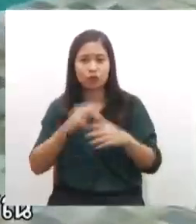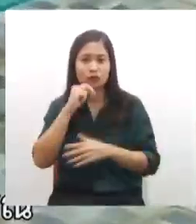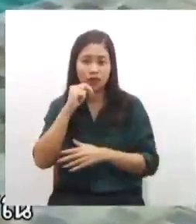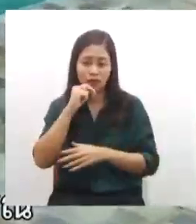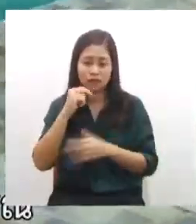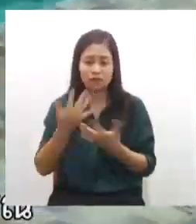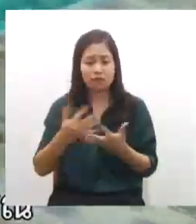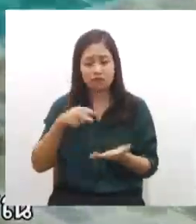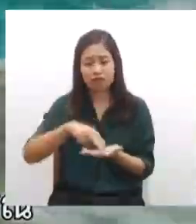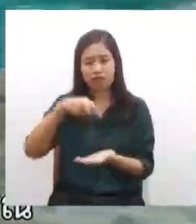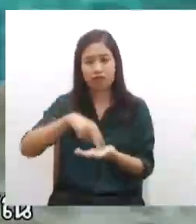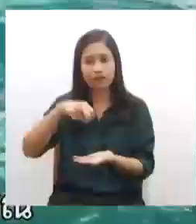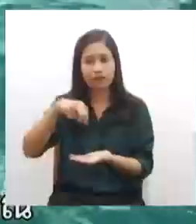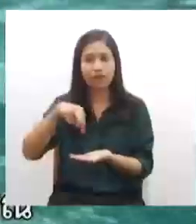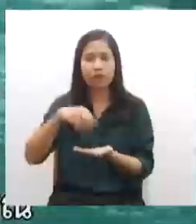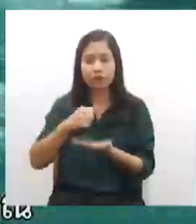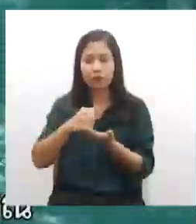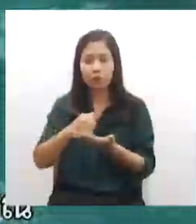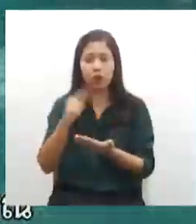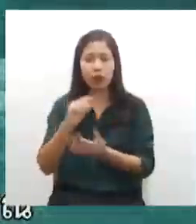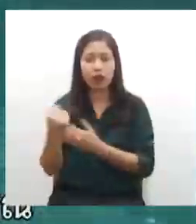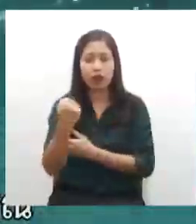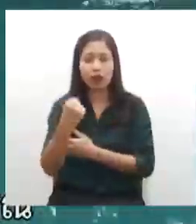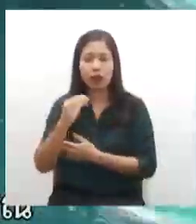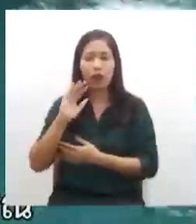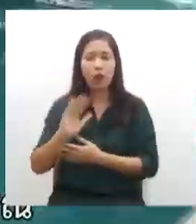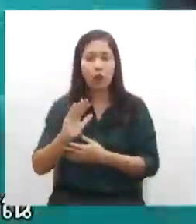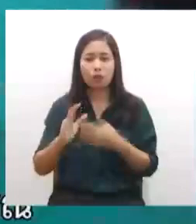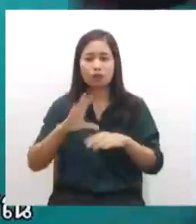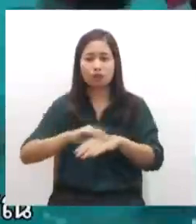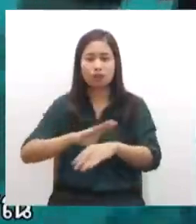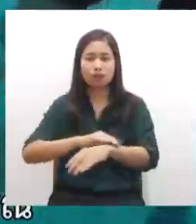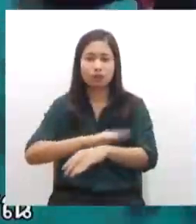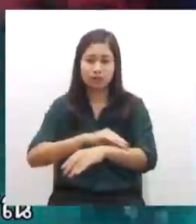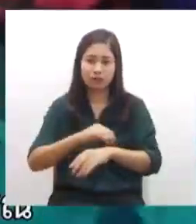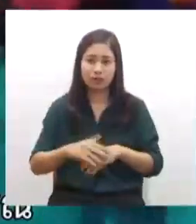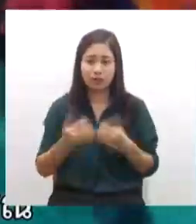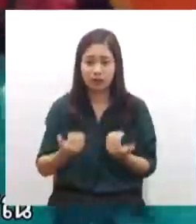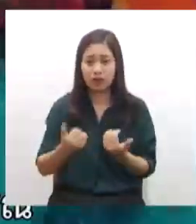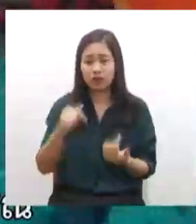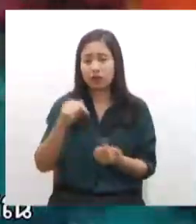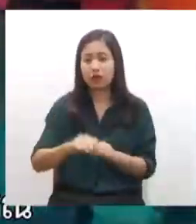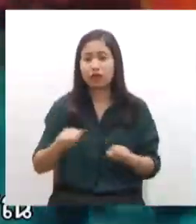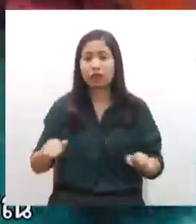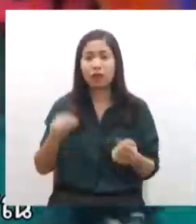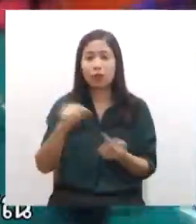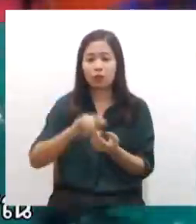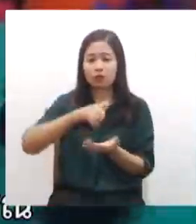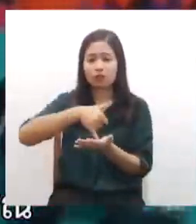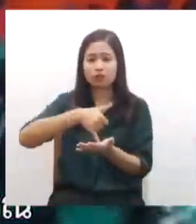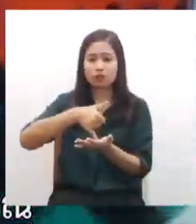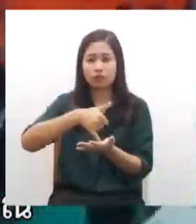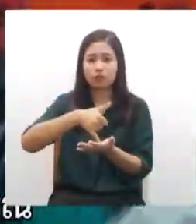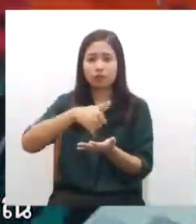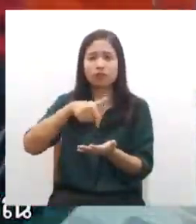กระโดดก็จะช่วยเพิ่มความแข็งแรงให้กับกล้ามเนื้อสำหรับเด็กที่มีปัญหาด้านการทรงตัวการ